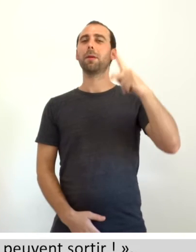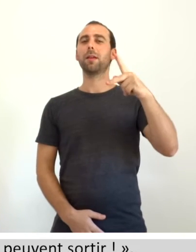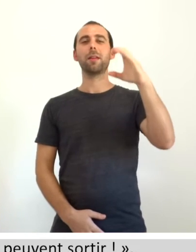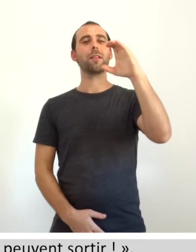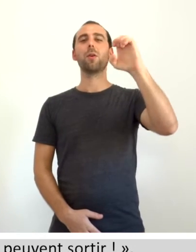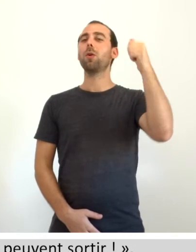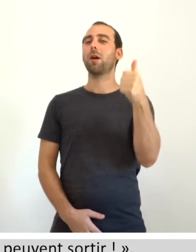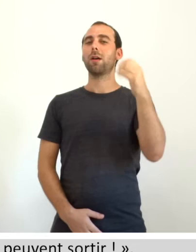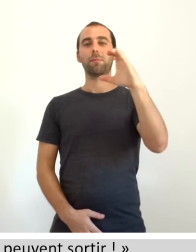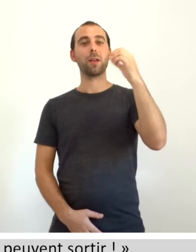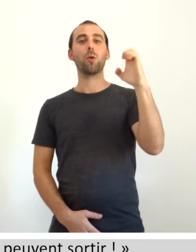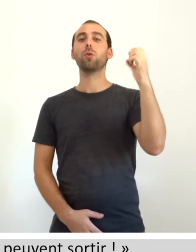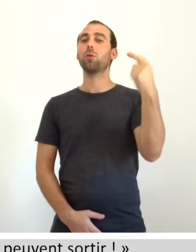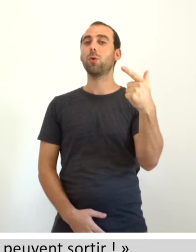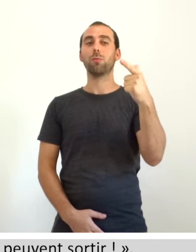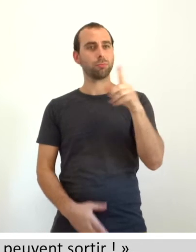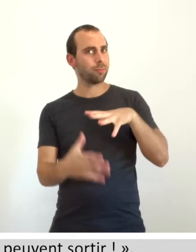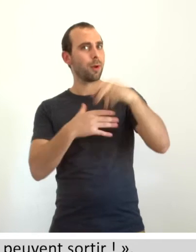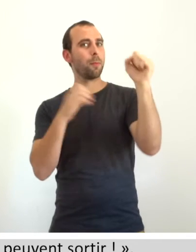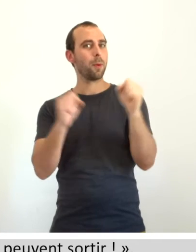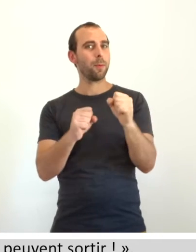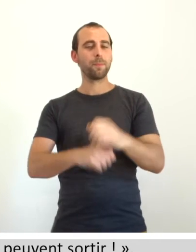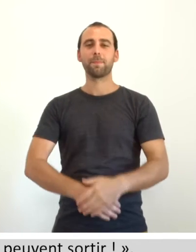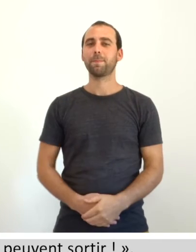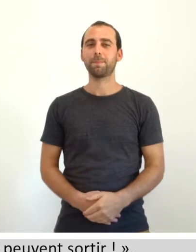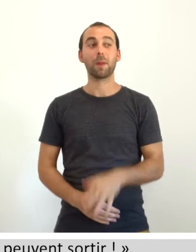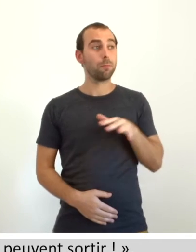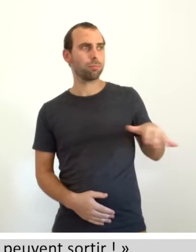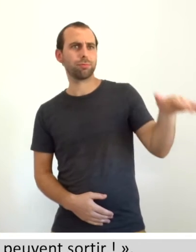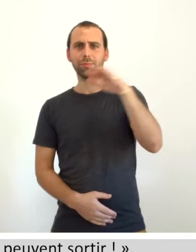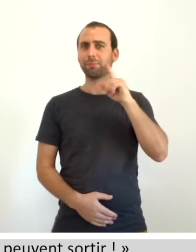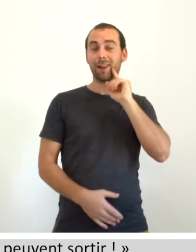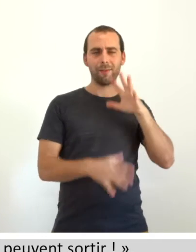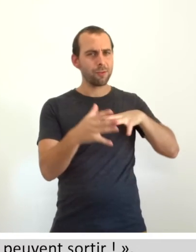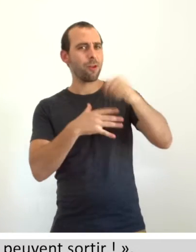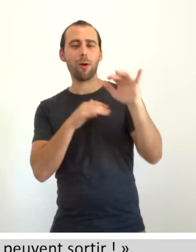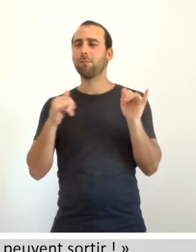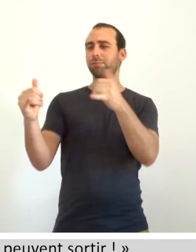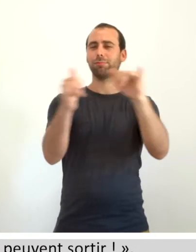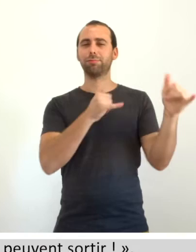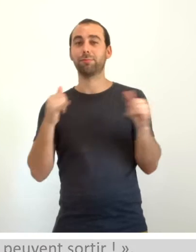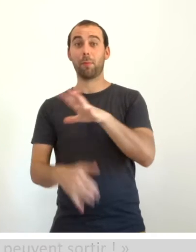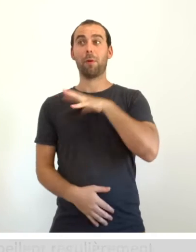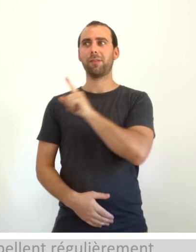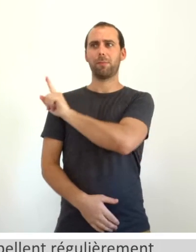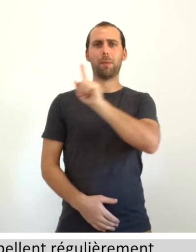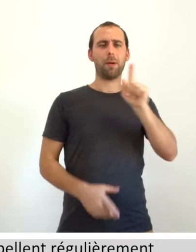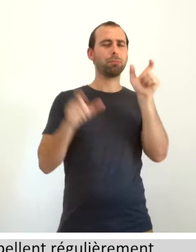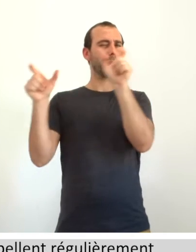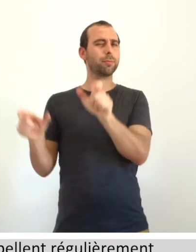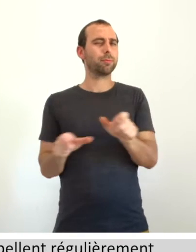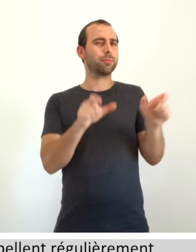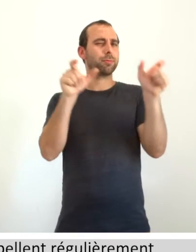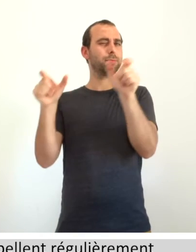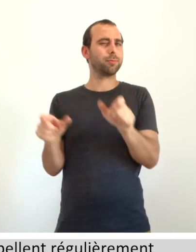Les CP, CE1 et CE2 peuvent sortir. Les écoliers sortent s'amuser sous l'œil attentif de leurs professeurs, présents